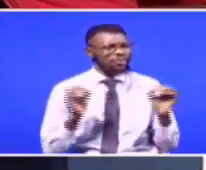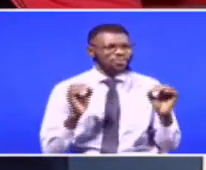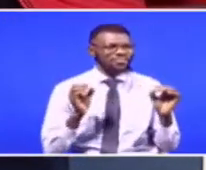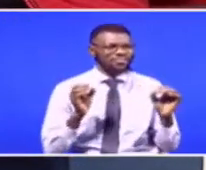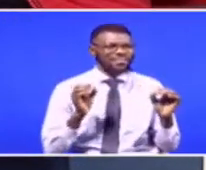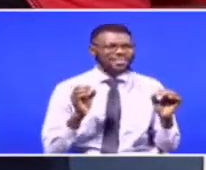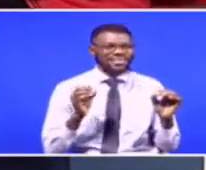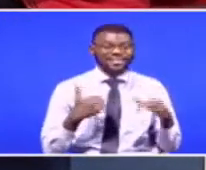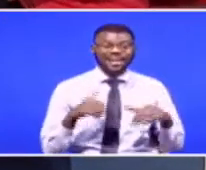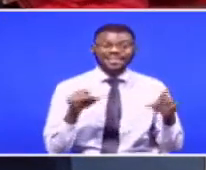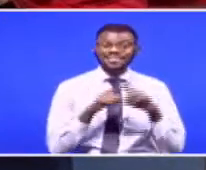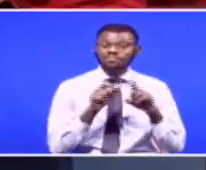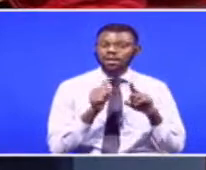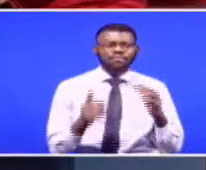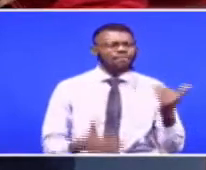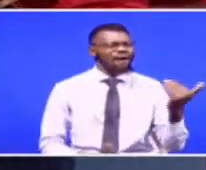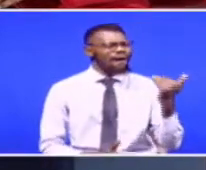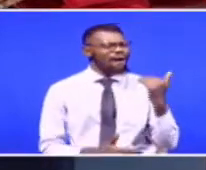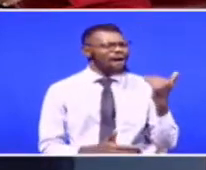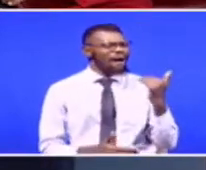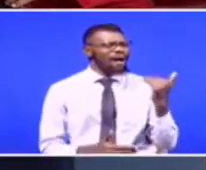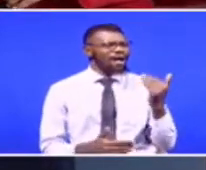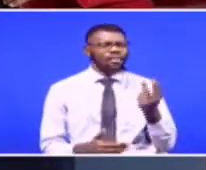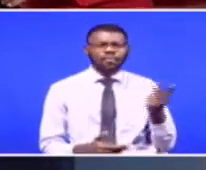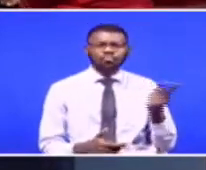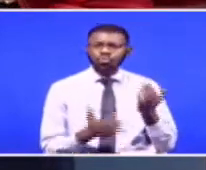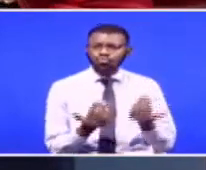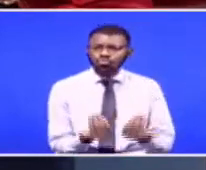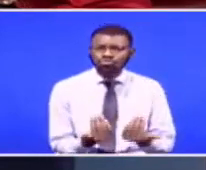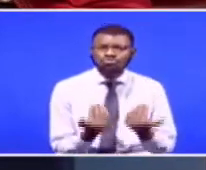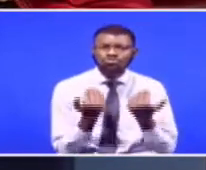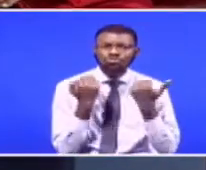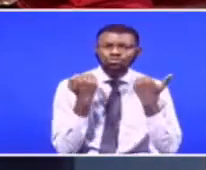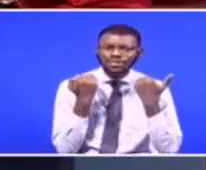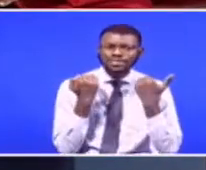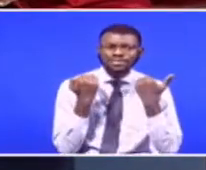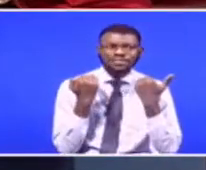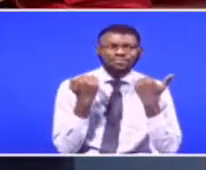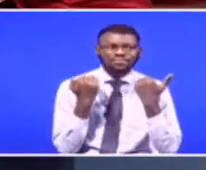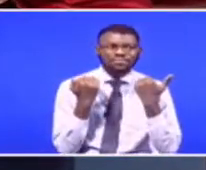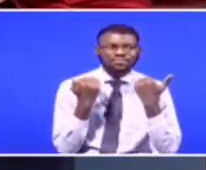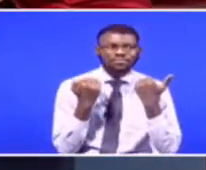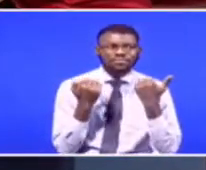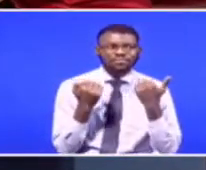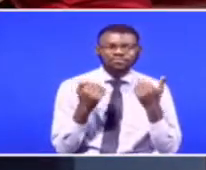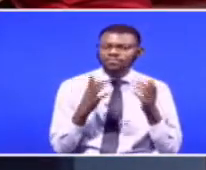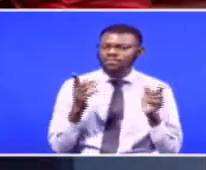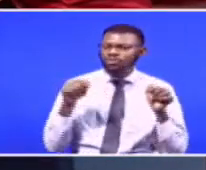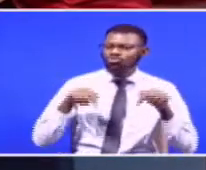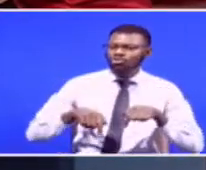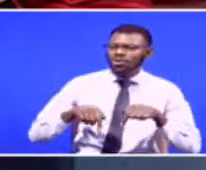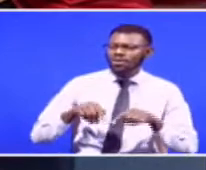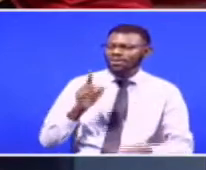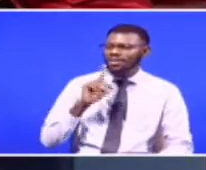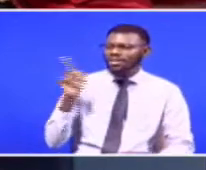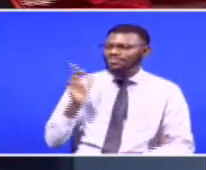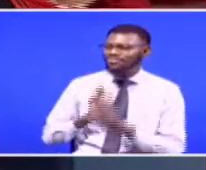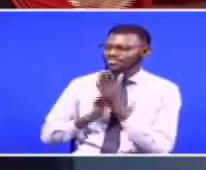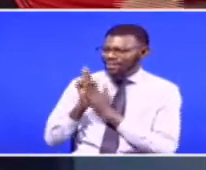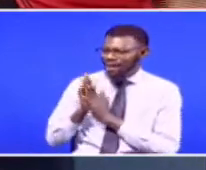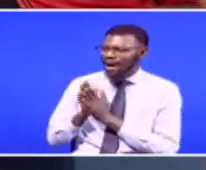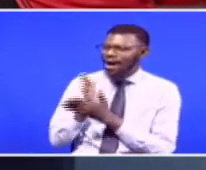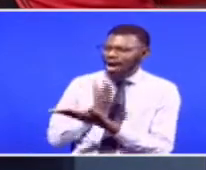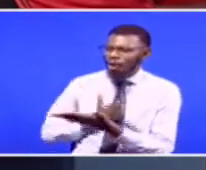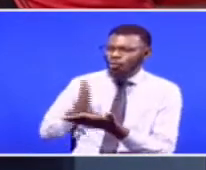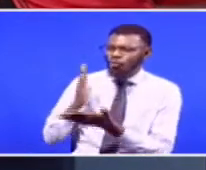Kuna mmoja hapa ameuliza, are you twins? Sisi ni pacha. Mwingine anasema, Zubeda, leo nimehakikisha wewe ni Mkenya